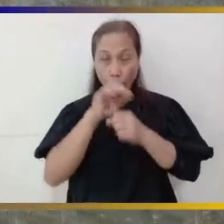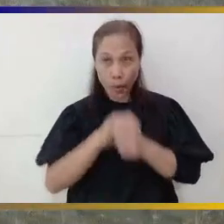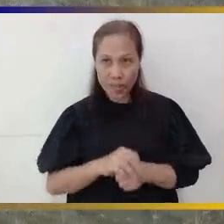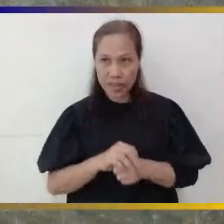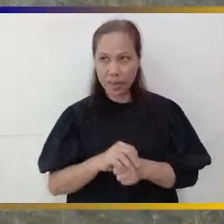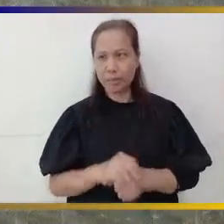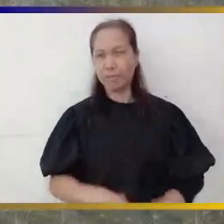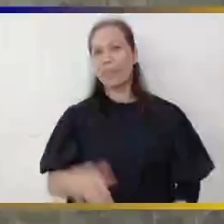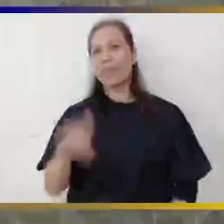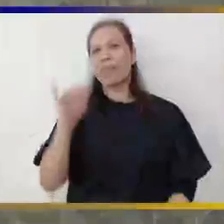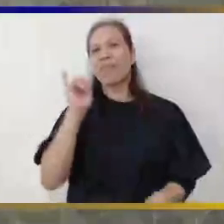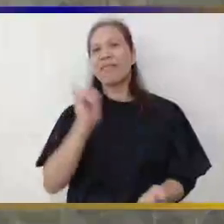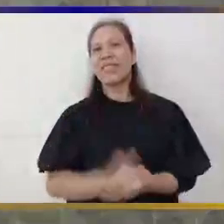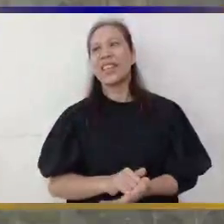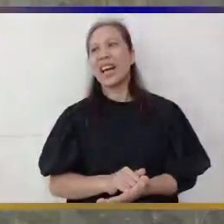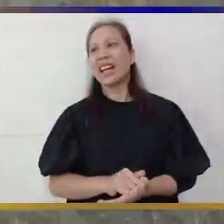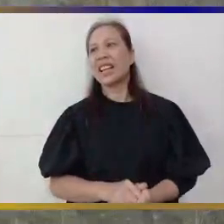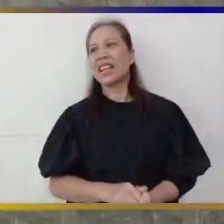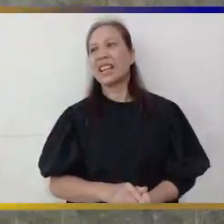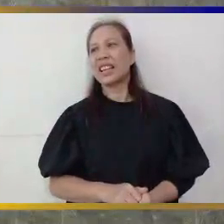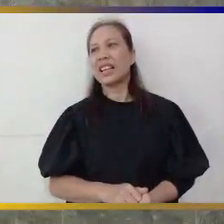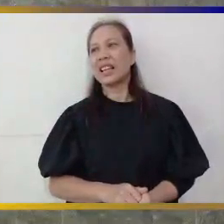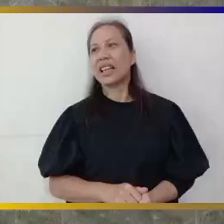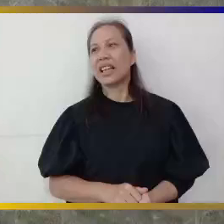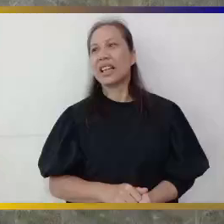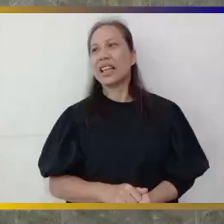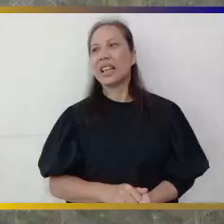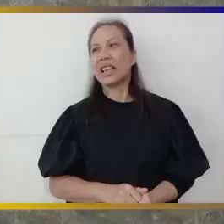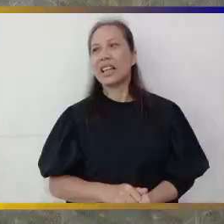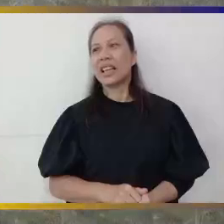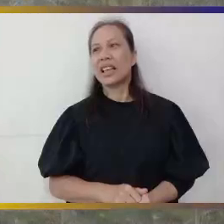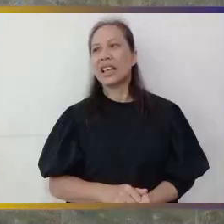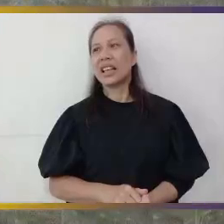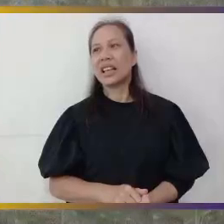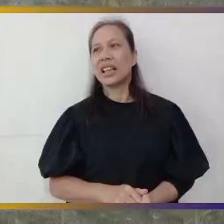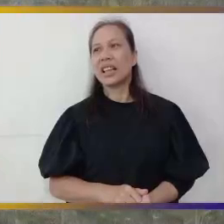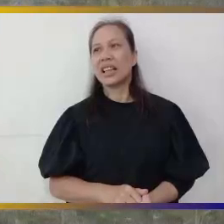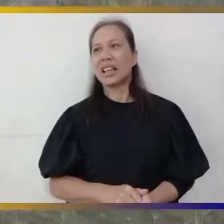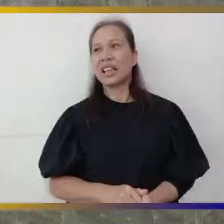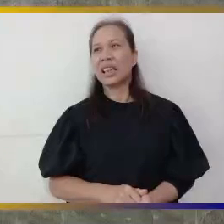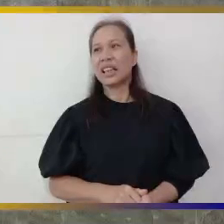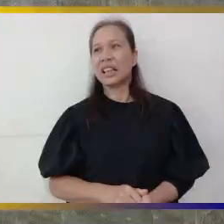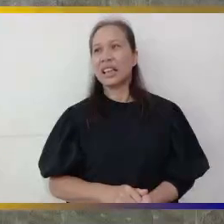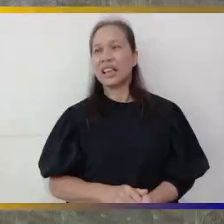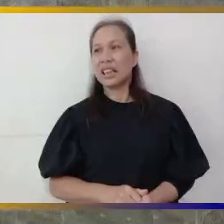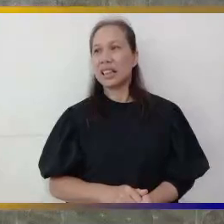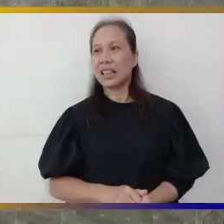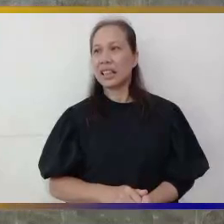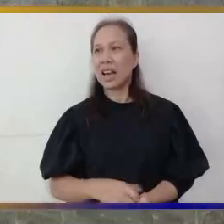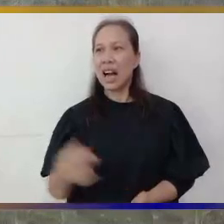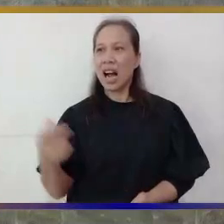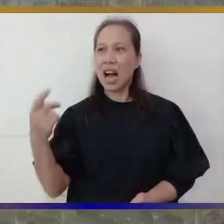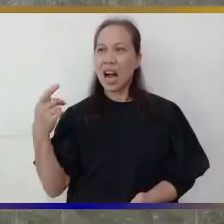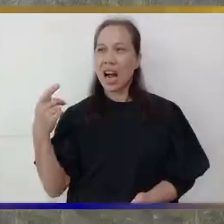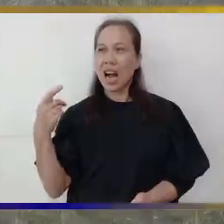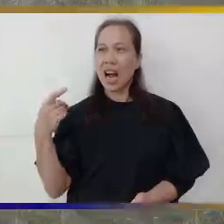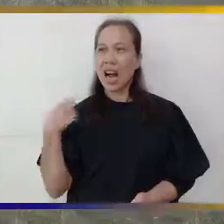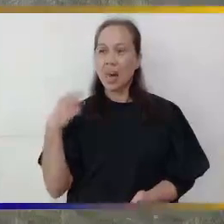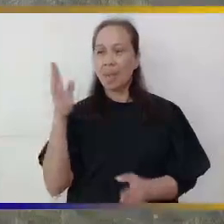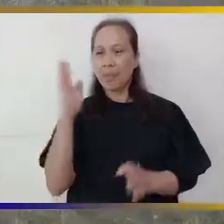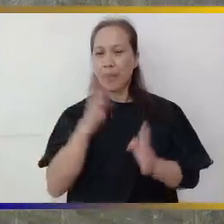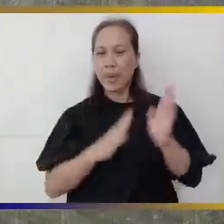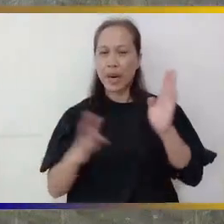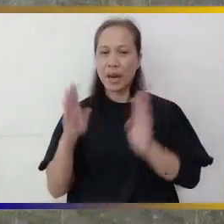napulot yung yung ating Worship sa una dahilan sa kakulangan natin ng pagkakilala